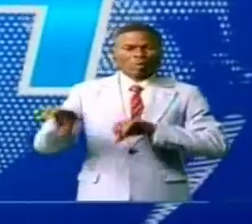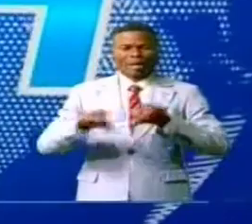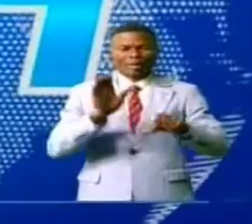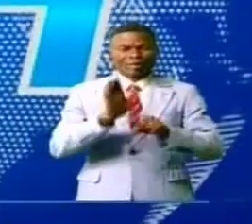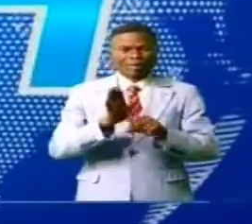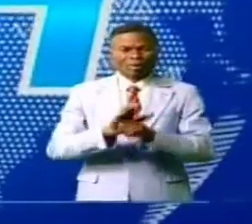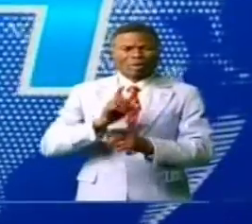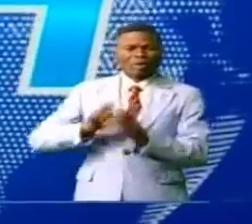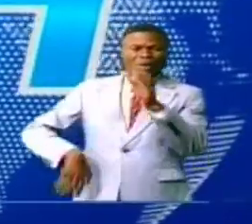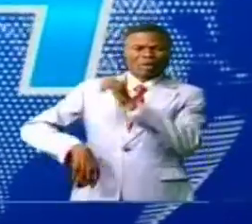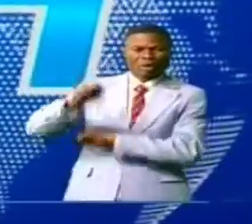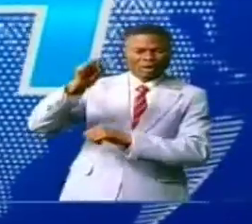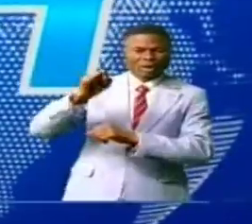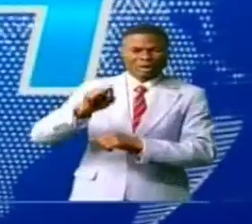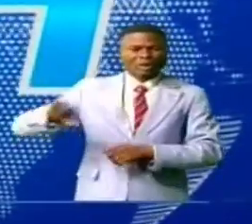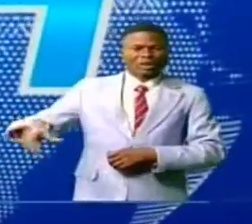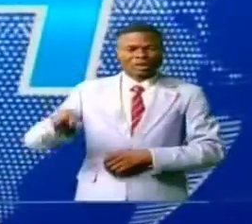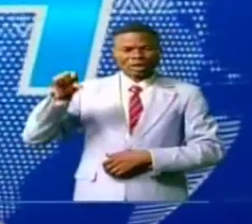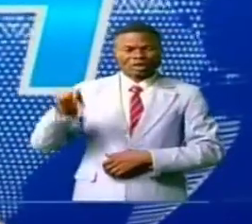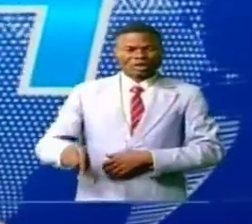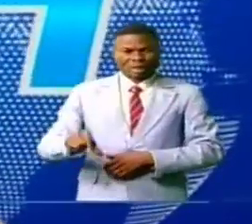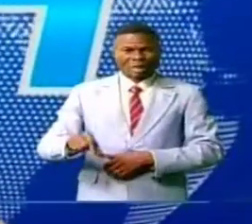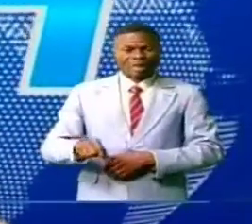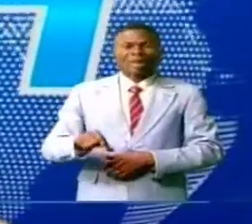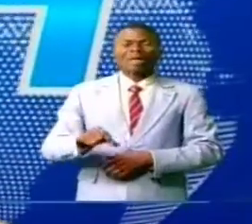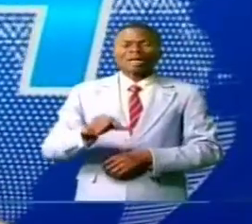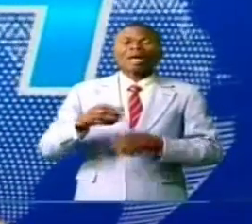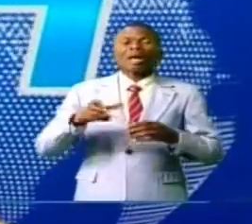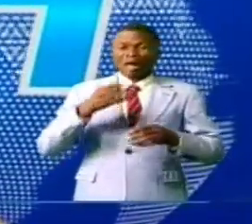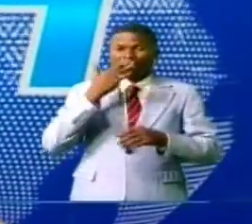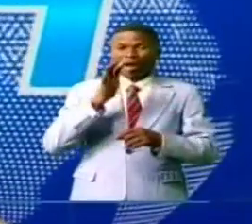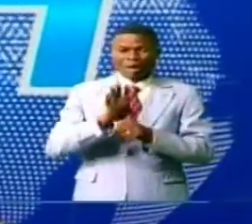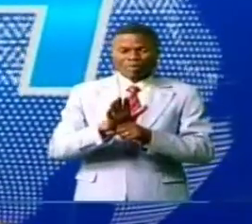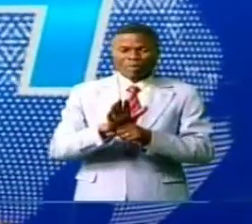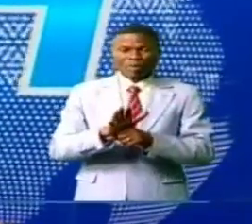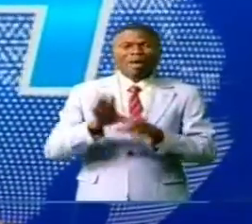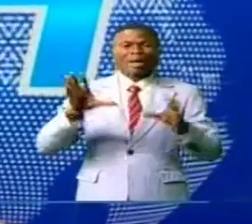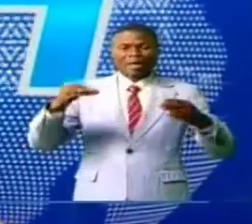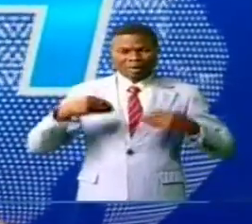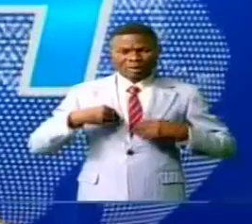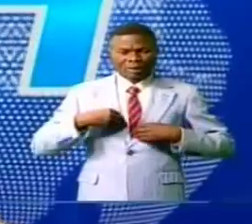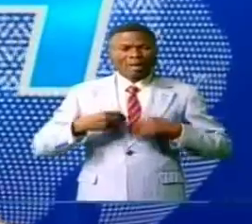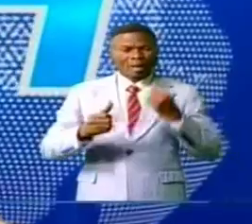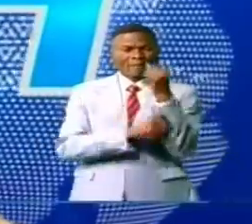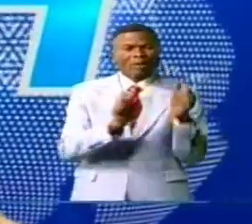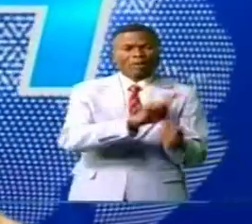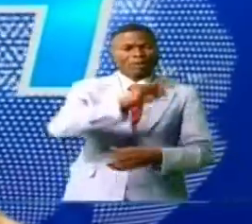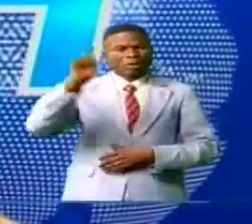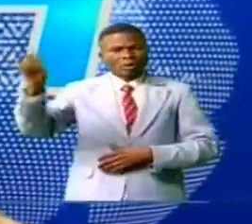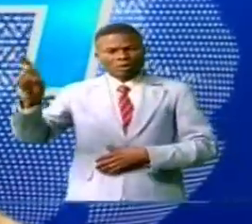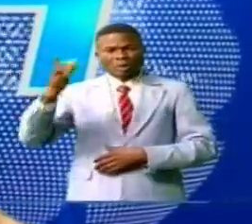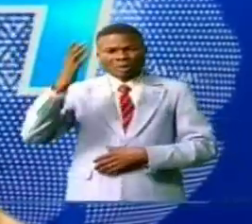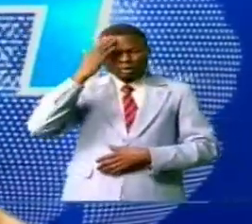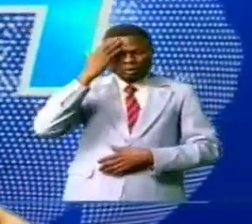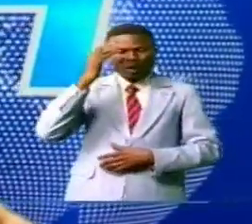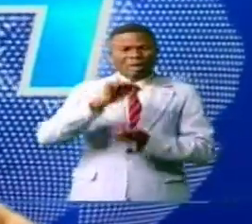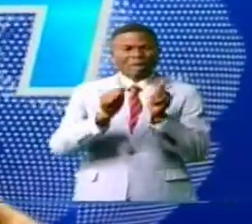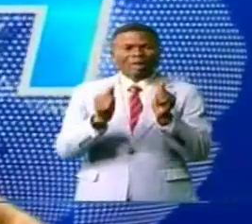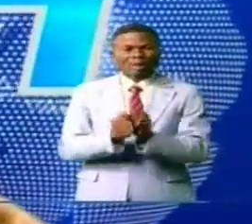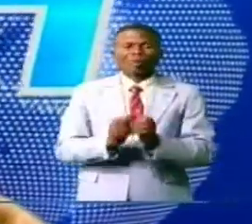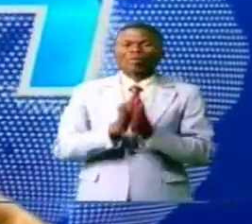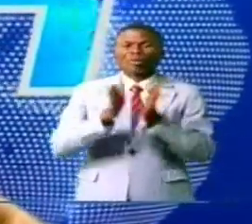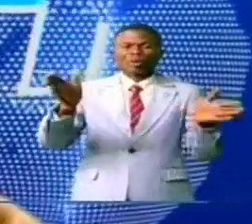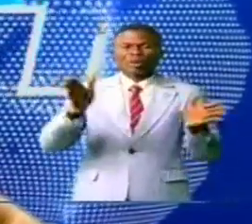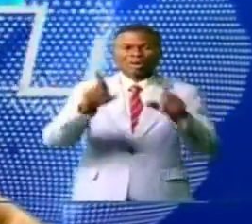de la riposte, Jean-Jacques Mouyembe, qui l'a confirmé. Une équipe est déjà sur place pour évaluer la situation globale